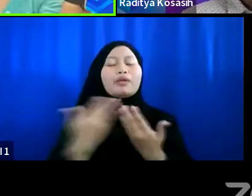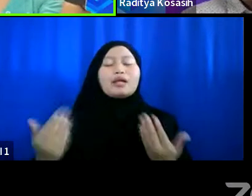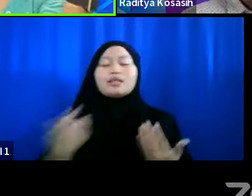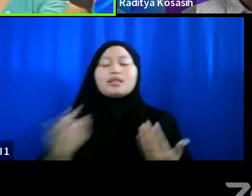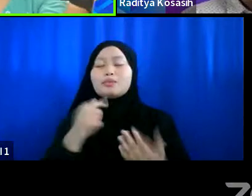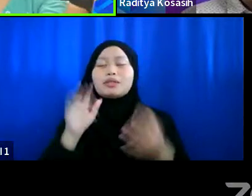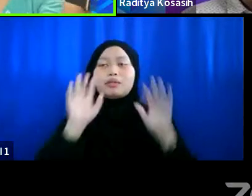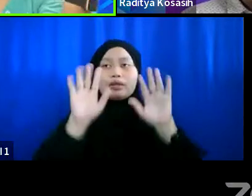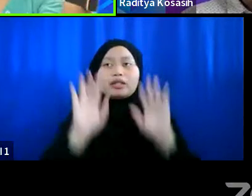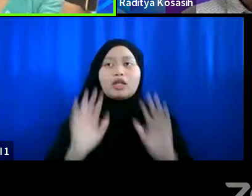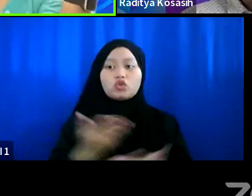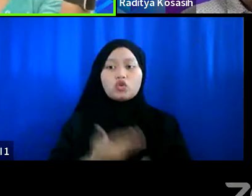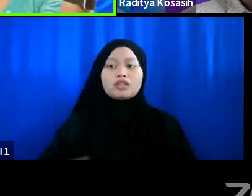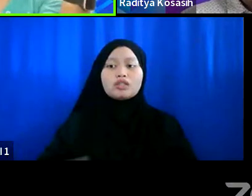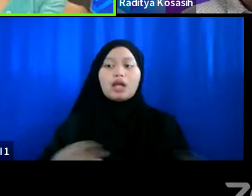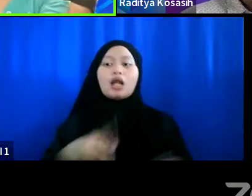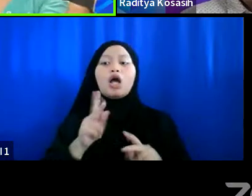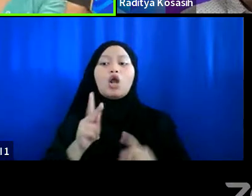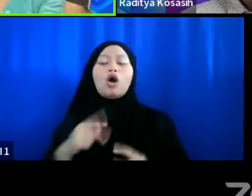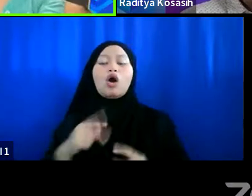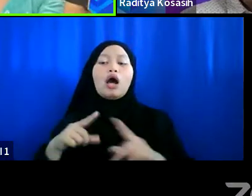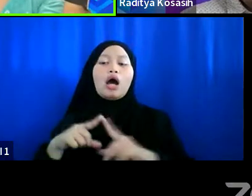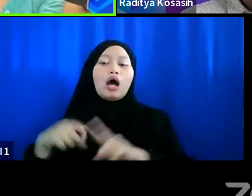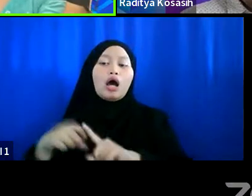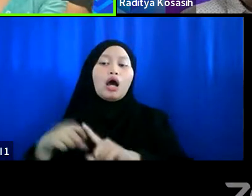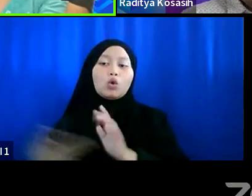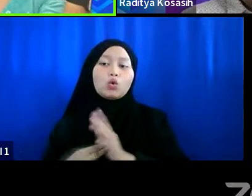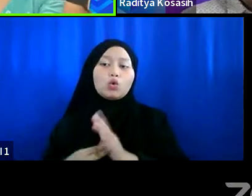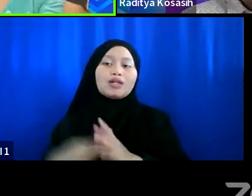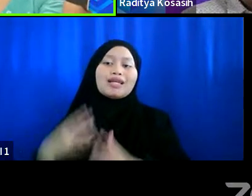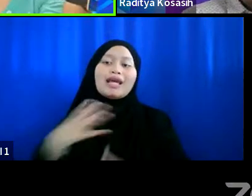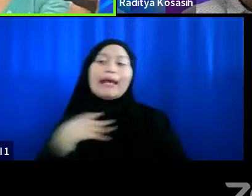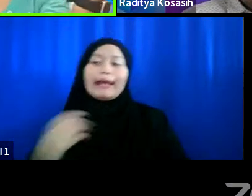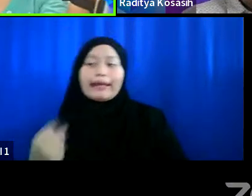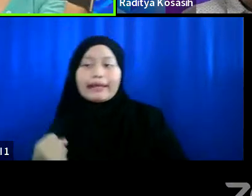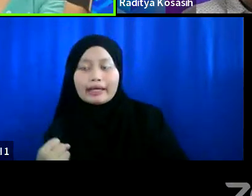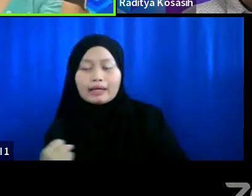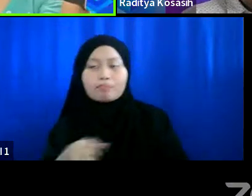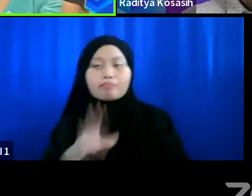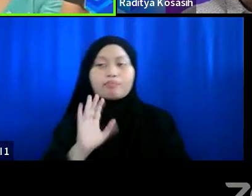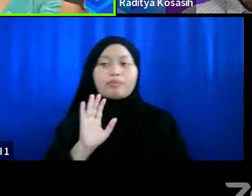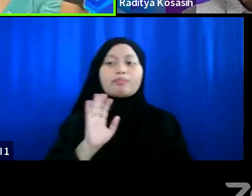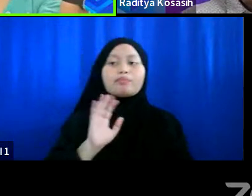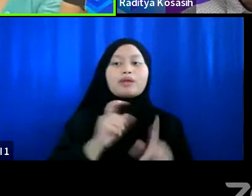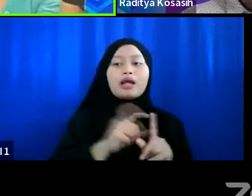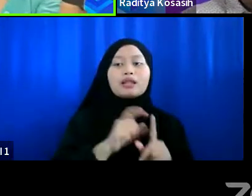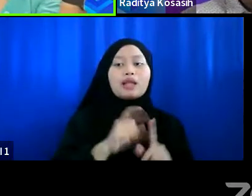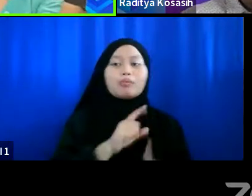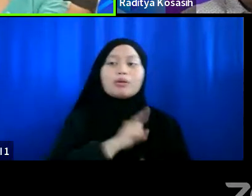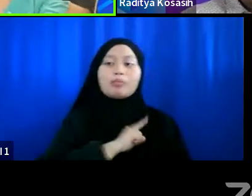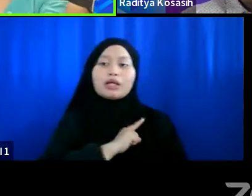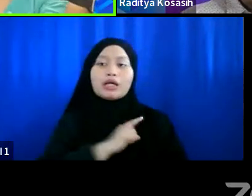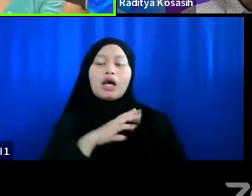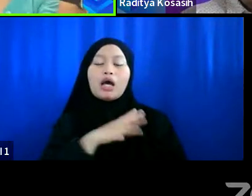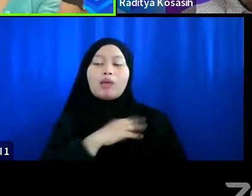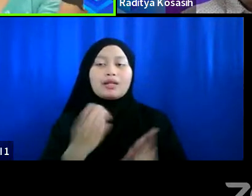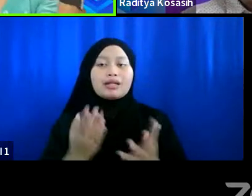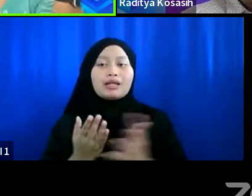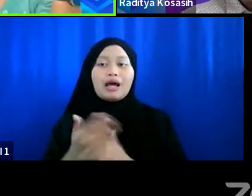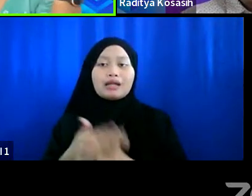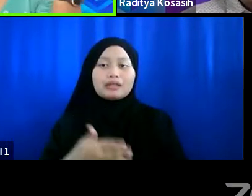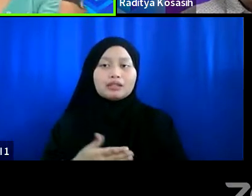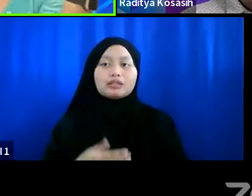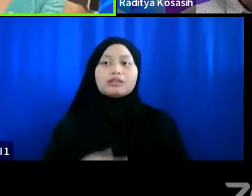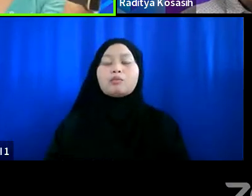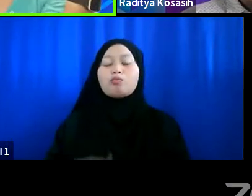akun kita di hack sehingga banyak data-data pribadi kita yang bisa diakses Apakah penyedia aplikasi juga bisa